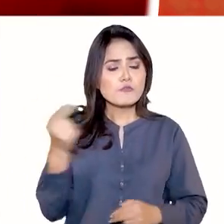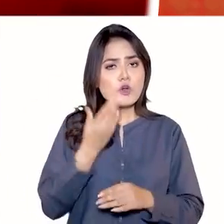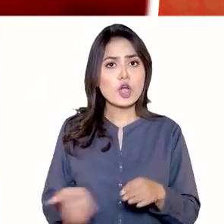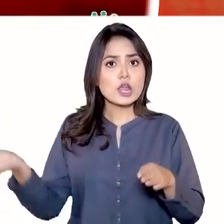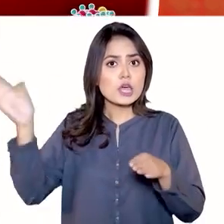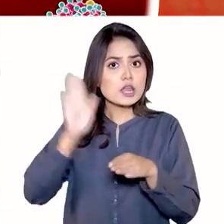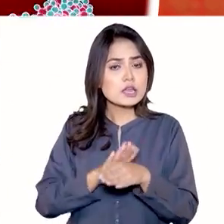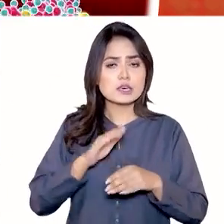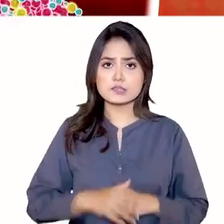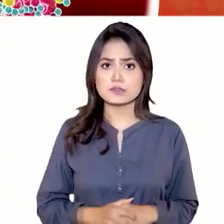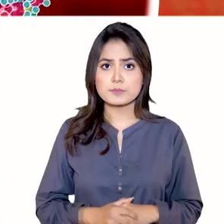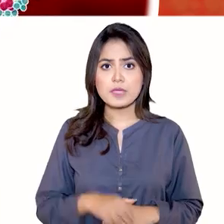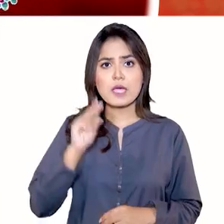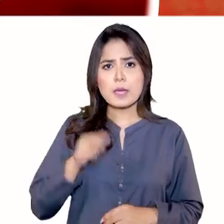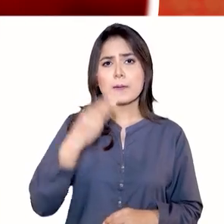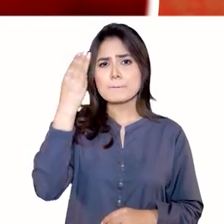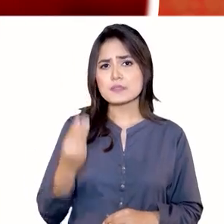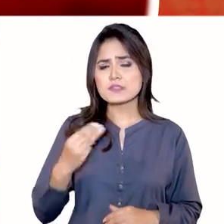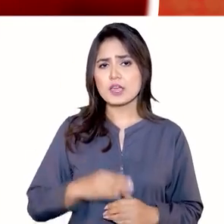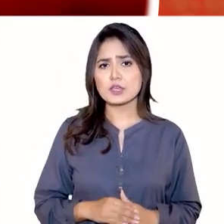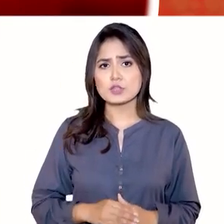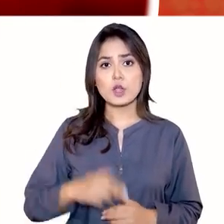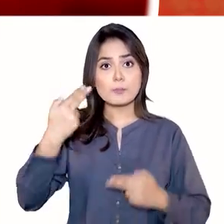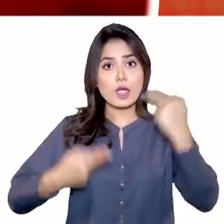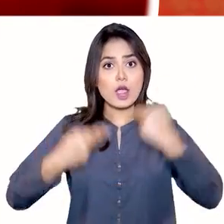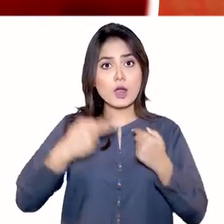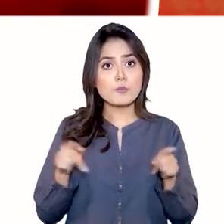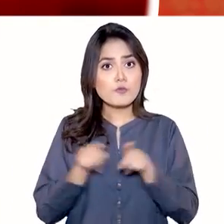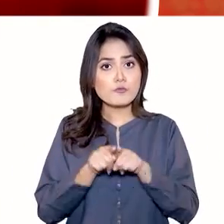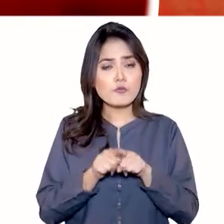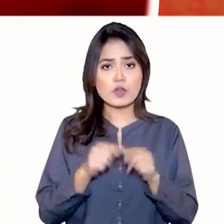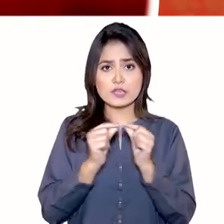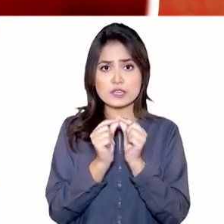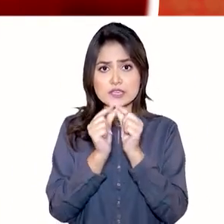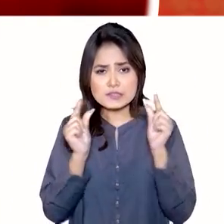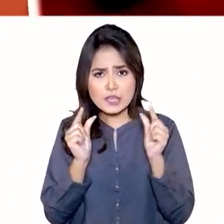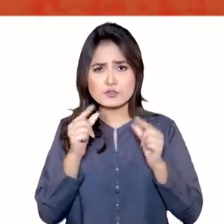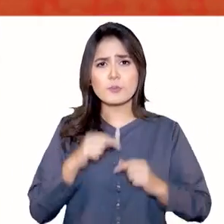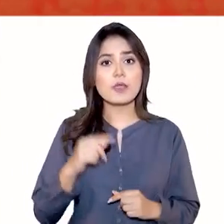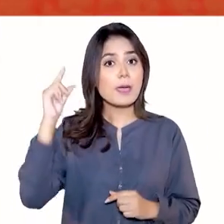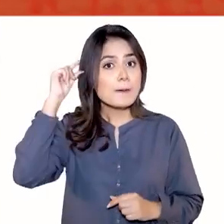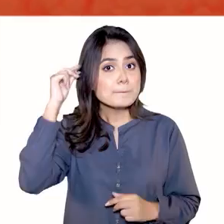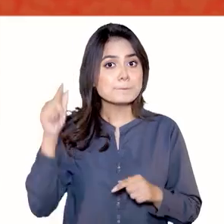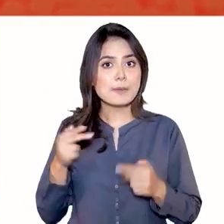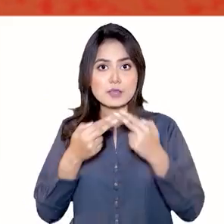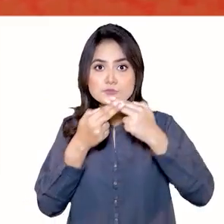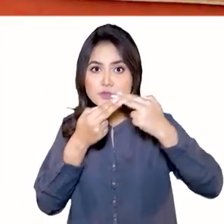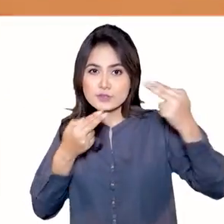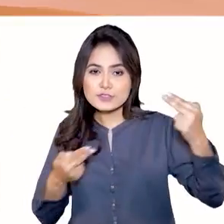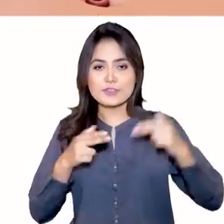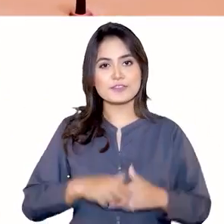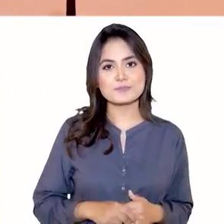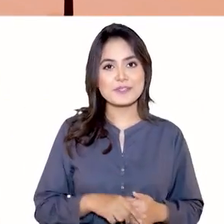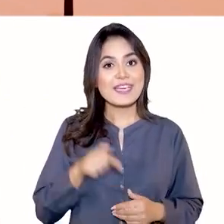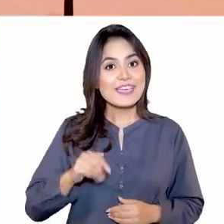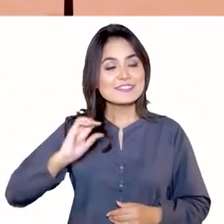रास्त असरअंदाज होते हैं। मिसाल के तौर पर हार्मोन्स फॉलिकल्स के साइज को बढ़ाकर बाल उगने के इस मरहले को तवील कर